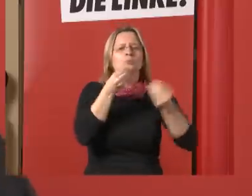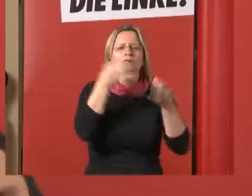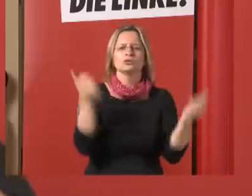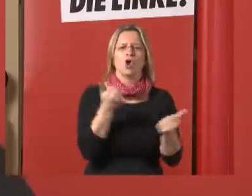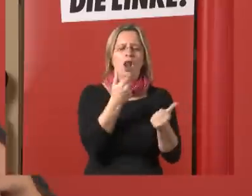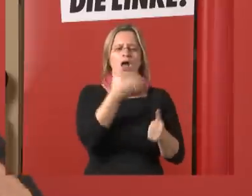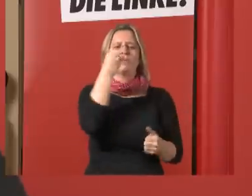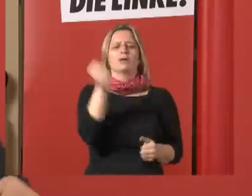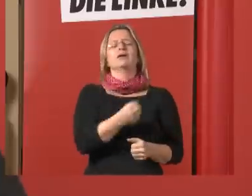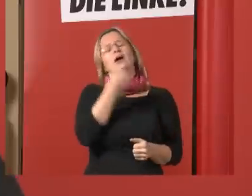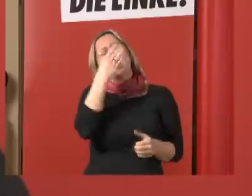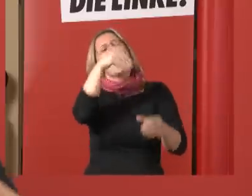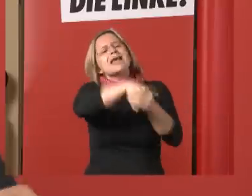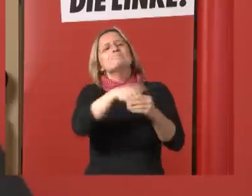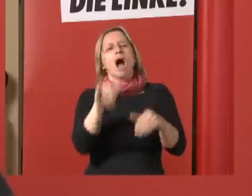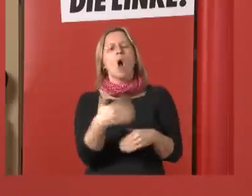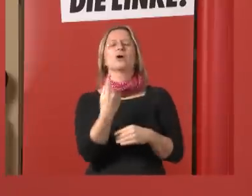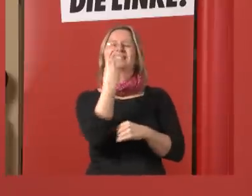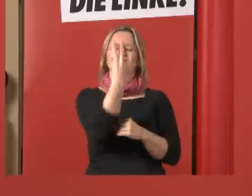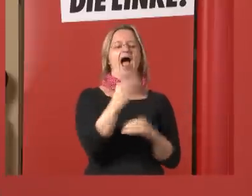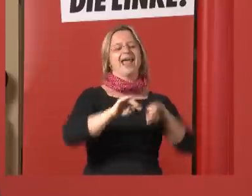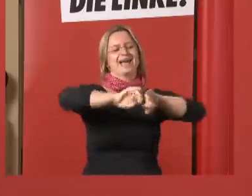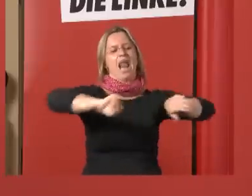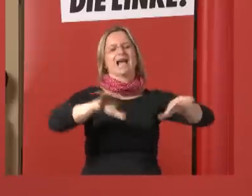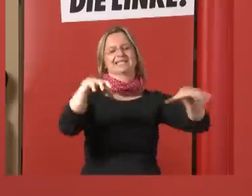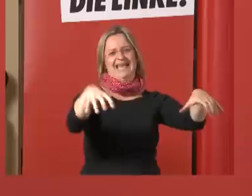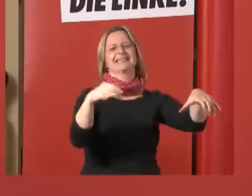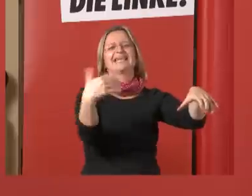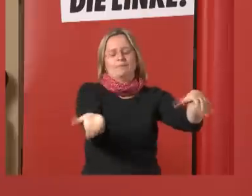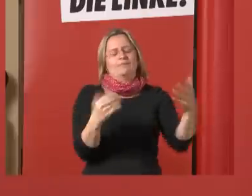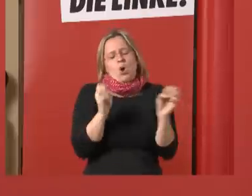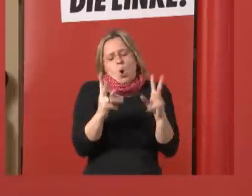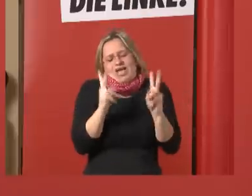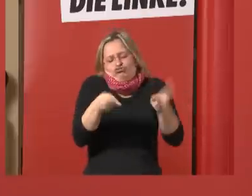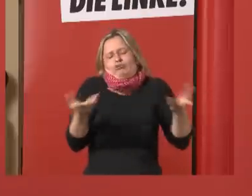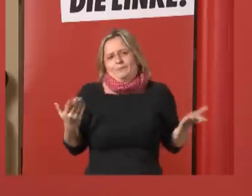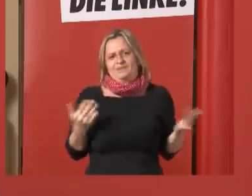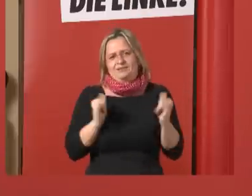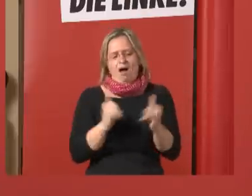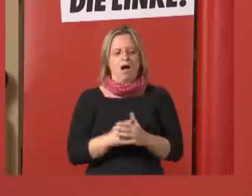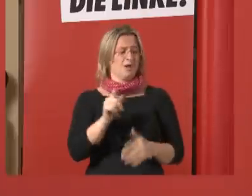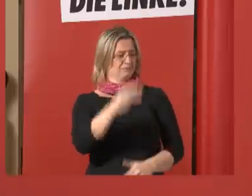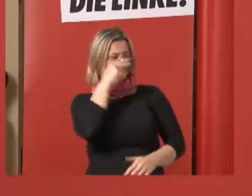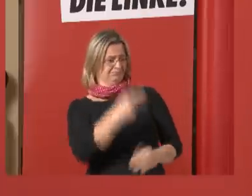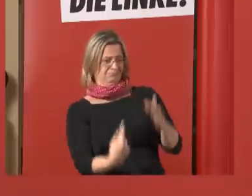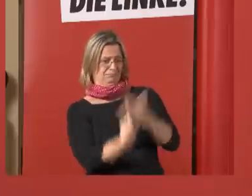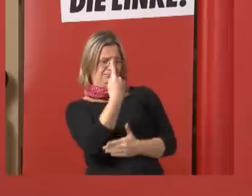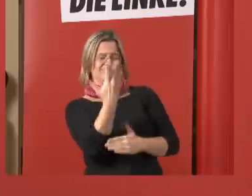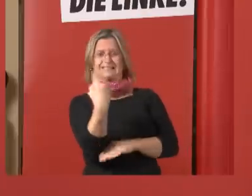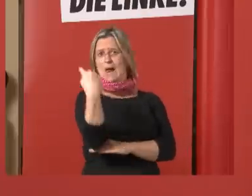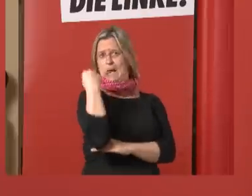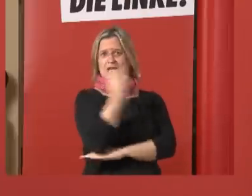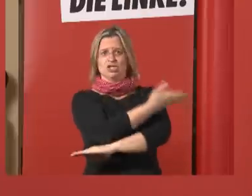tun. Das sind hoch engagierte Leute, das will ich ausdrücklich sagen. Ändert nichts an der Tatsache, dass wir dort eine Zweiklassensituation haben, die indiskutabel